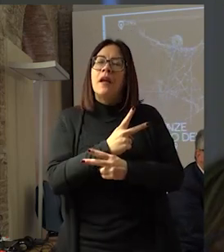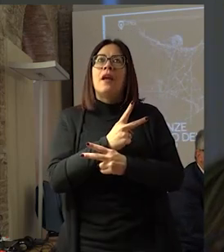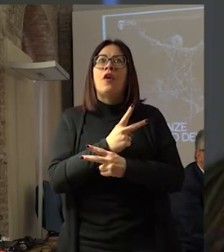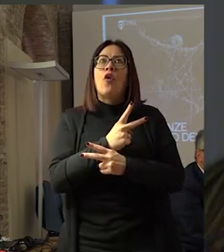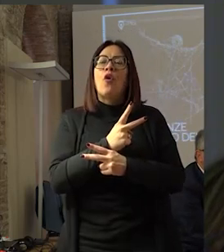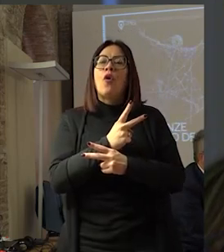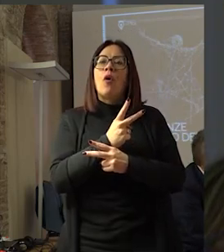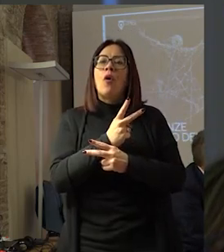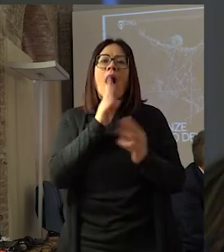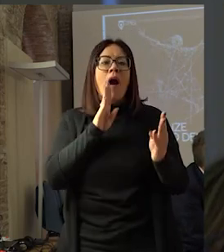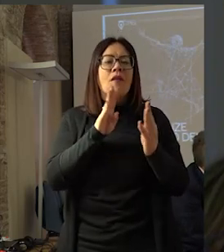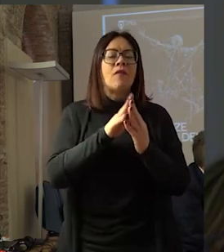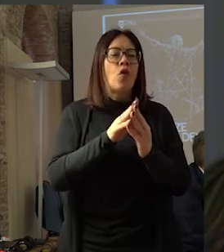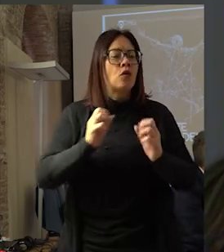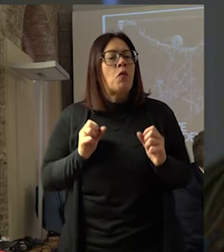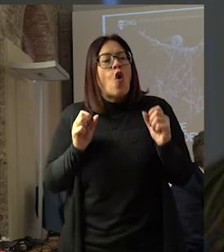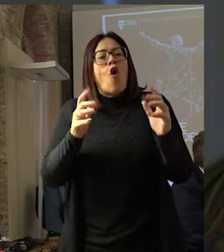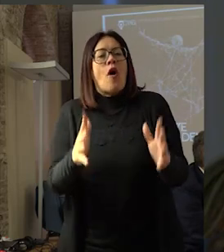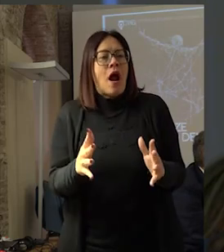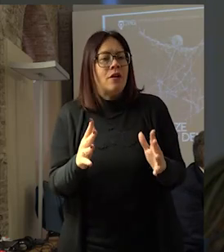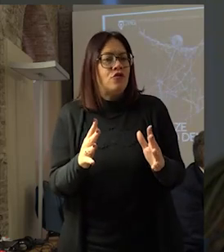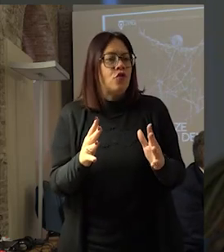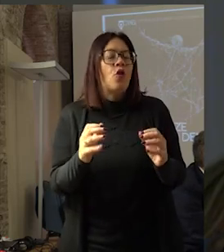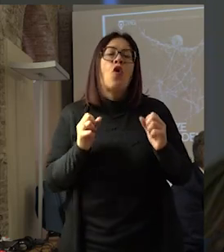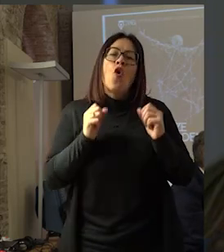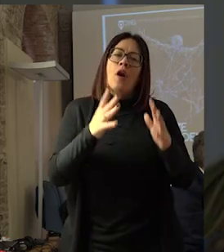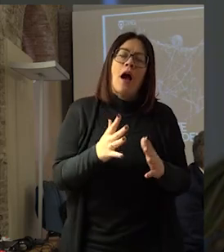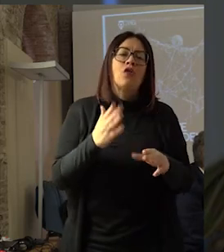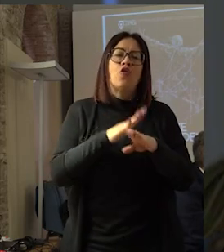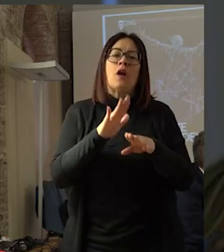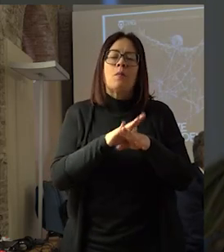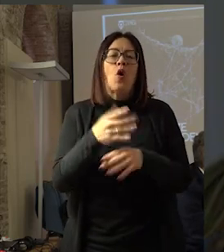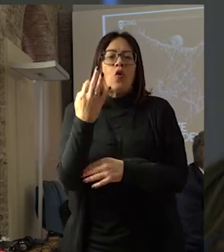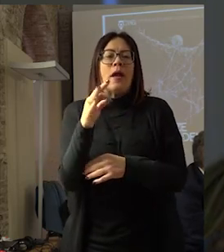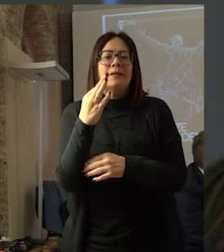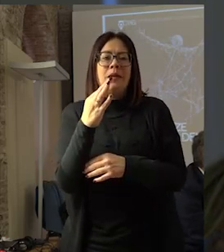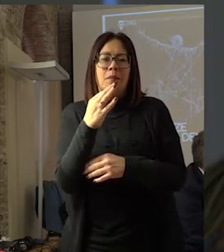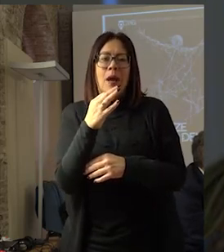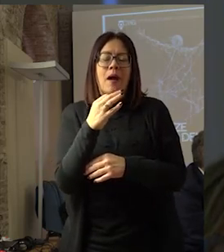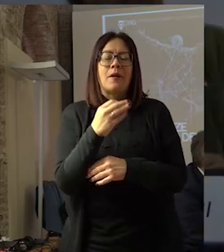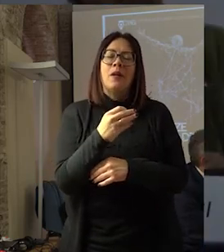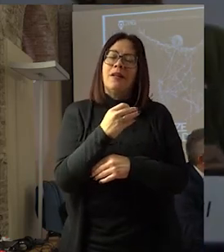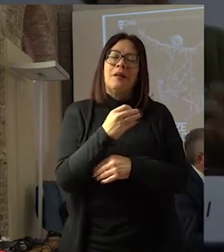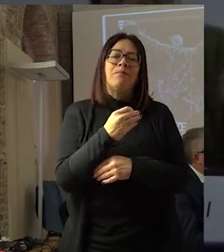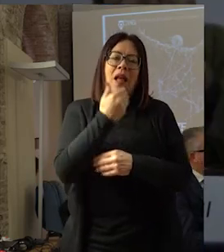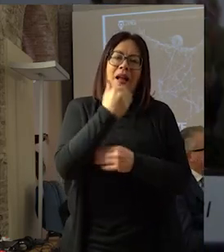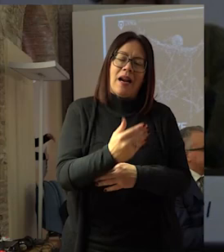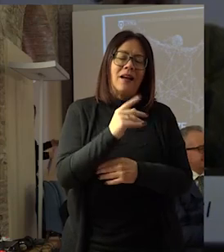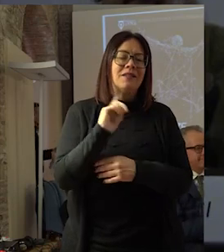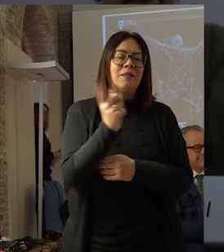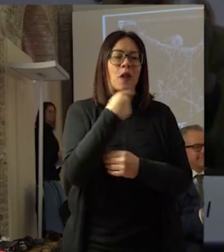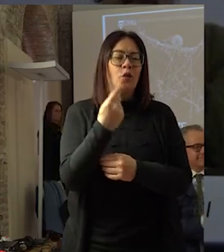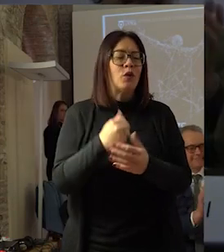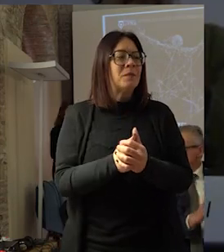insomma, con grande coraggio e in maniera esemplare, quindi anch'io mi associo ai ringraziamenti.